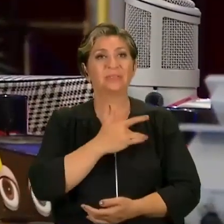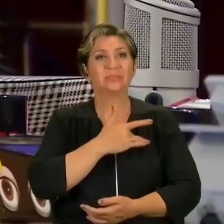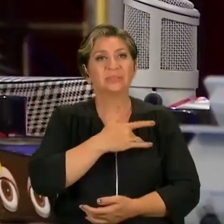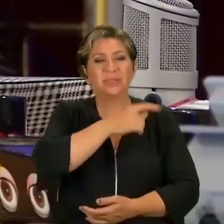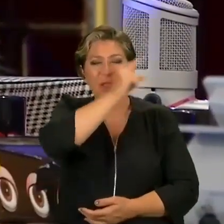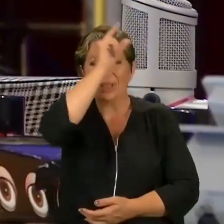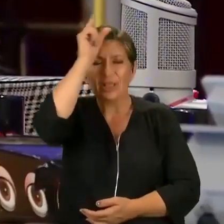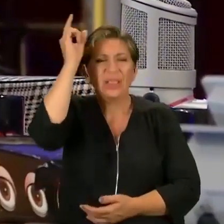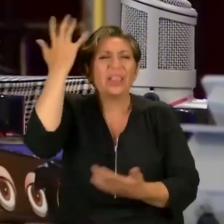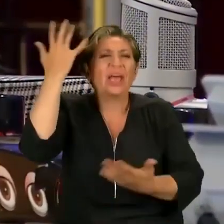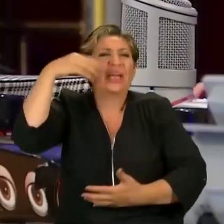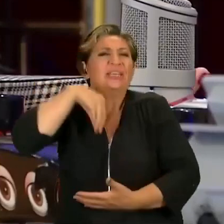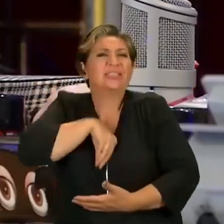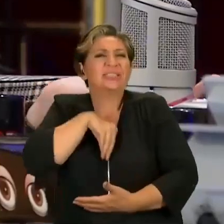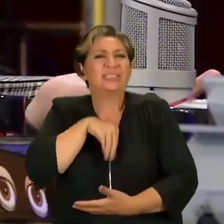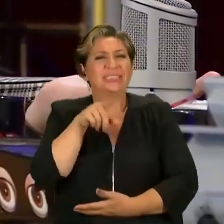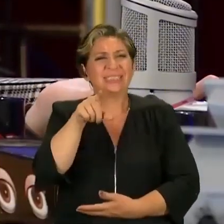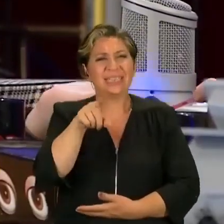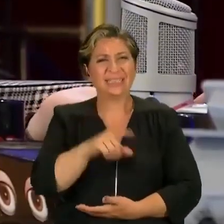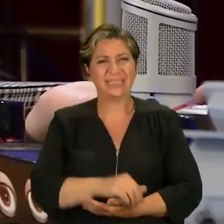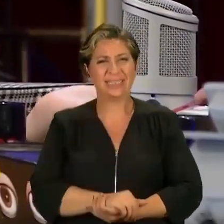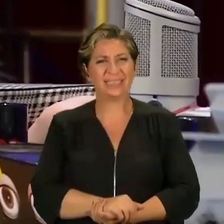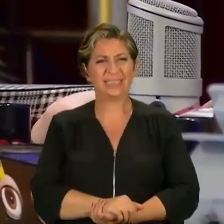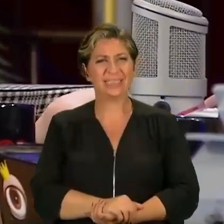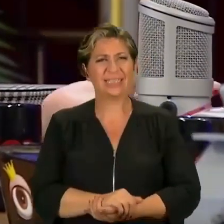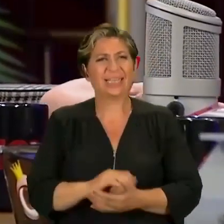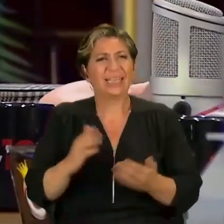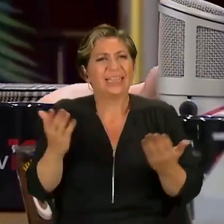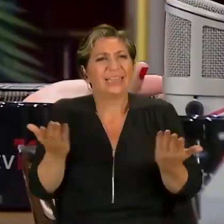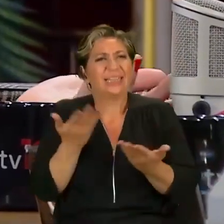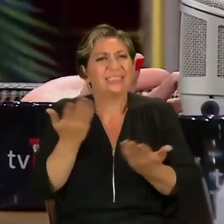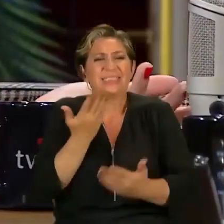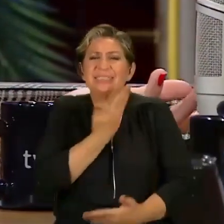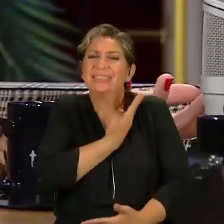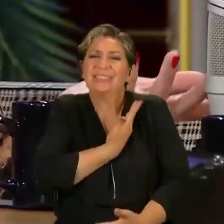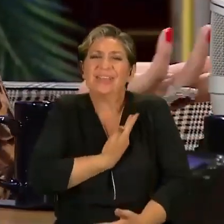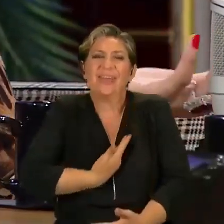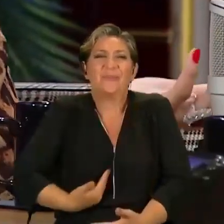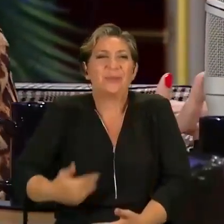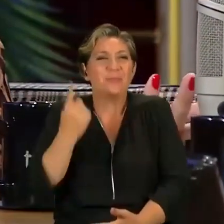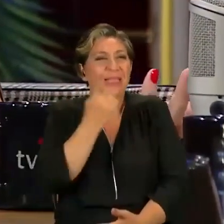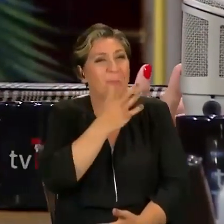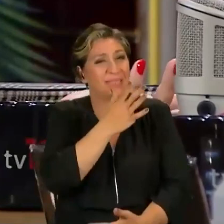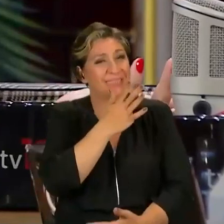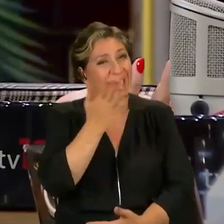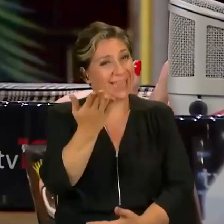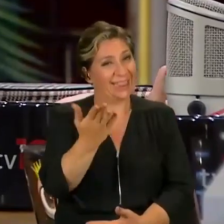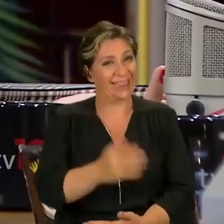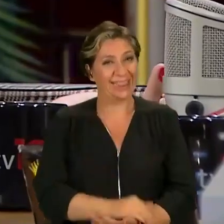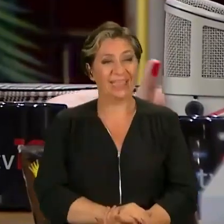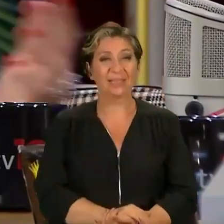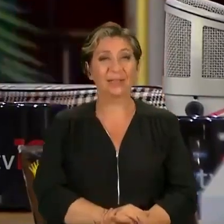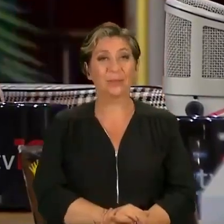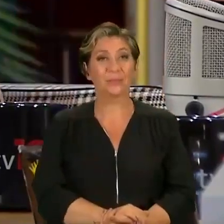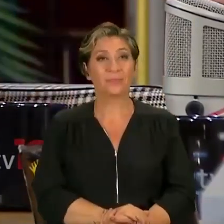ta içisin sen, nasıl severim bir bilsen.